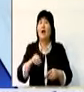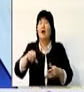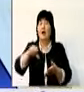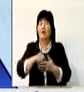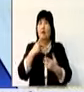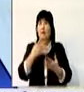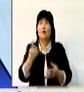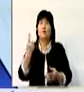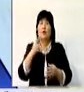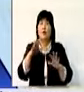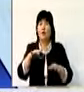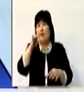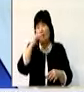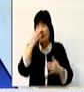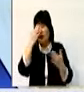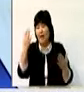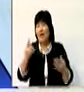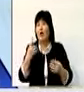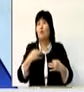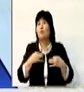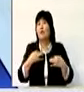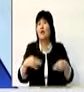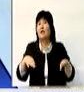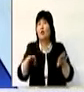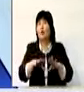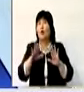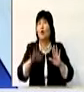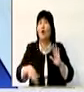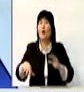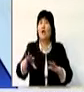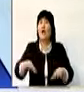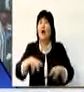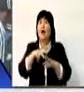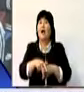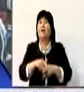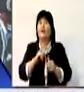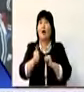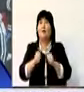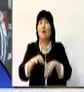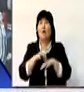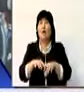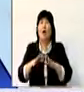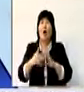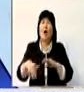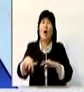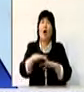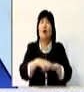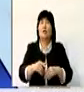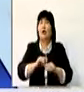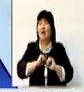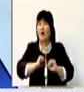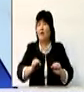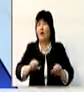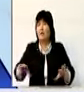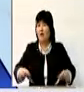дәлелі міне. 1 мамыр Қазақстан халықтарының бірлігі күні мерекесіне орай орталық атшабарда ат бәйгесі ұйымдастырылды. Ауыздықпен алысқан асау жермен